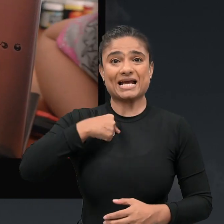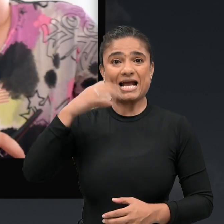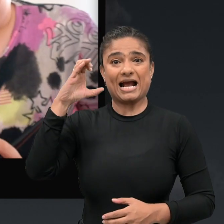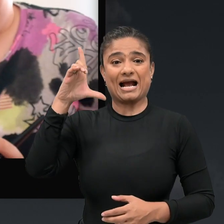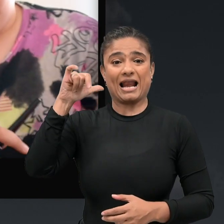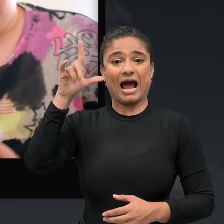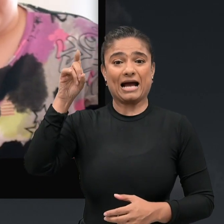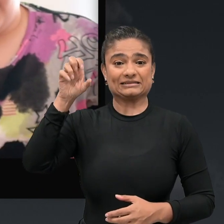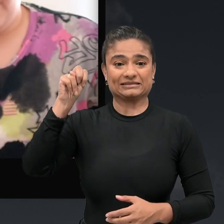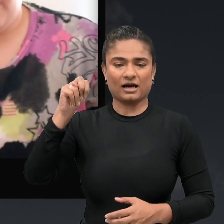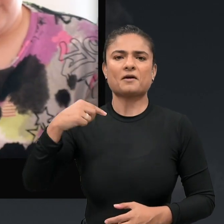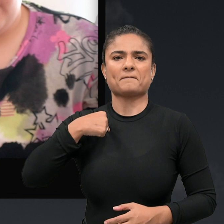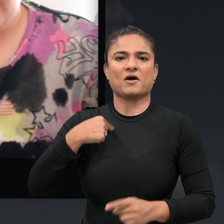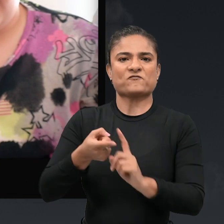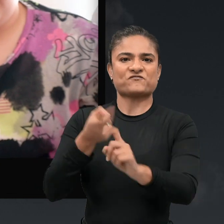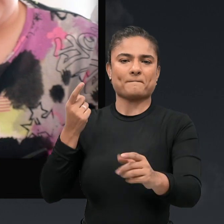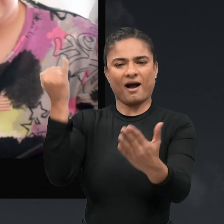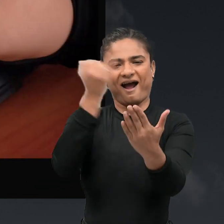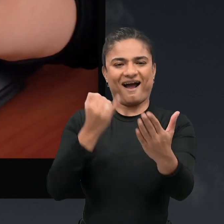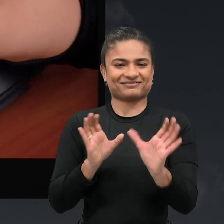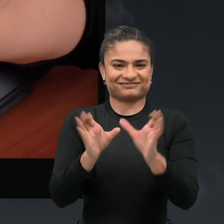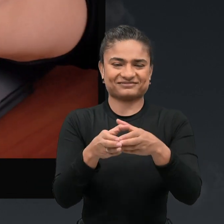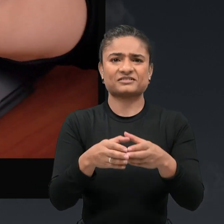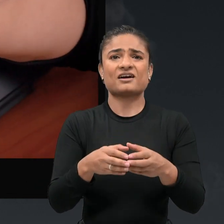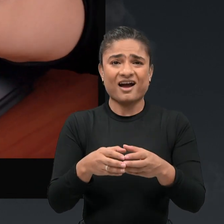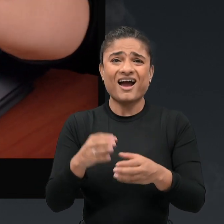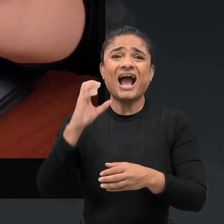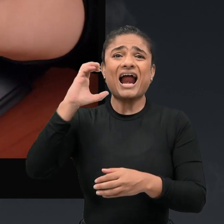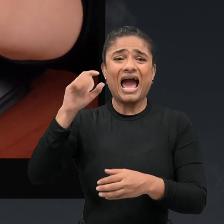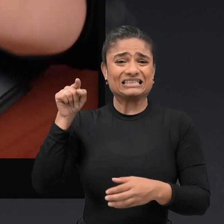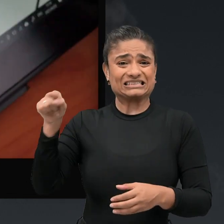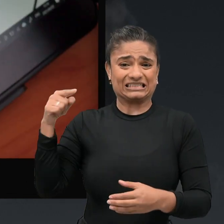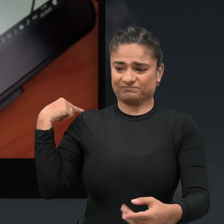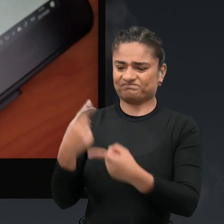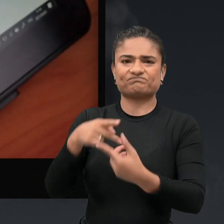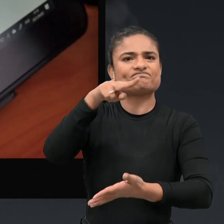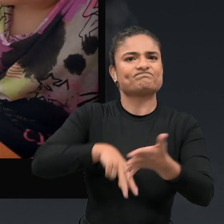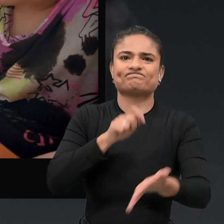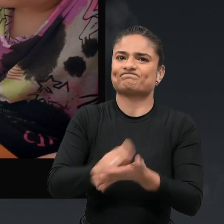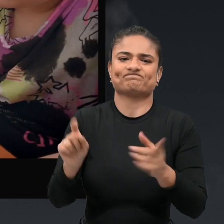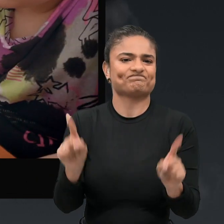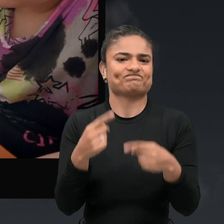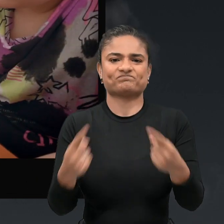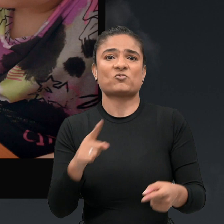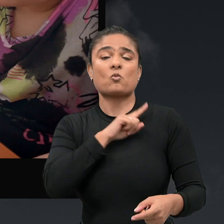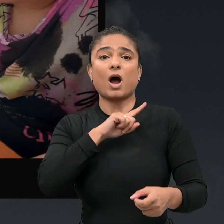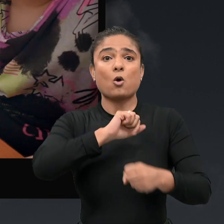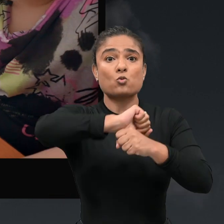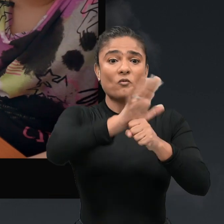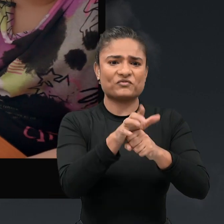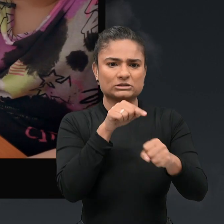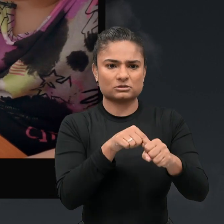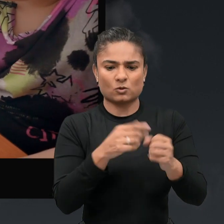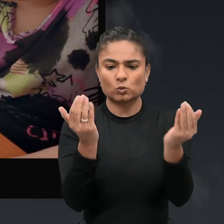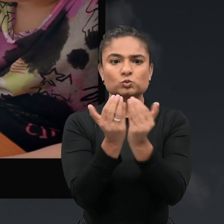I'm Clayden from Clayden Designs and I'm 13 and autistic. Clayden kan nie lees en skryf nie, maar gedurende